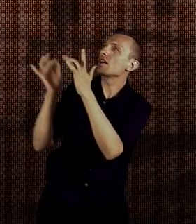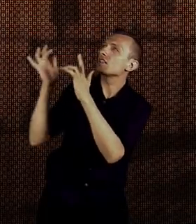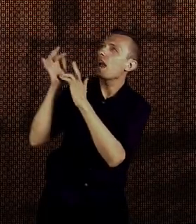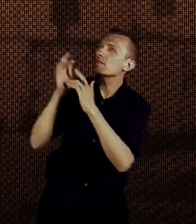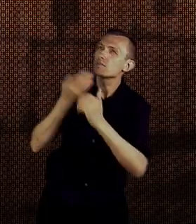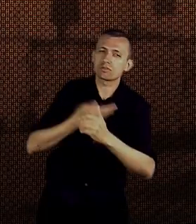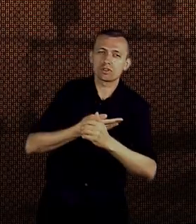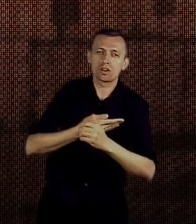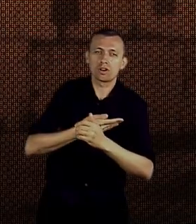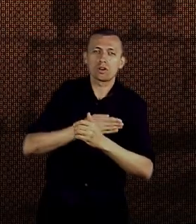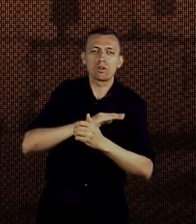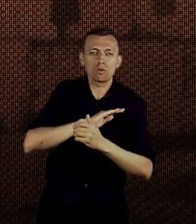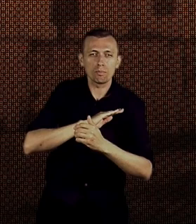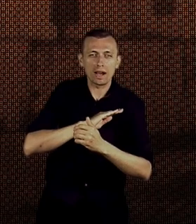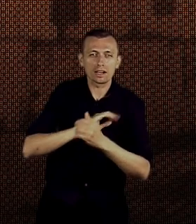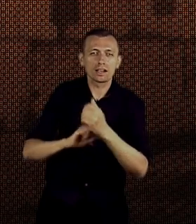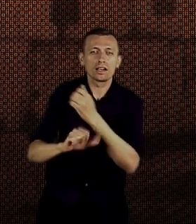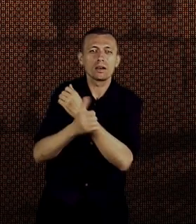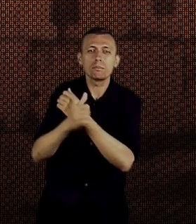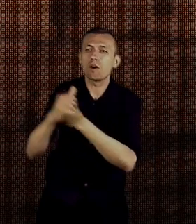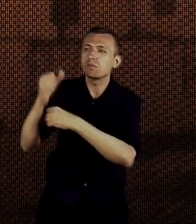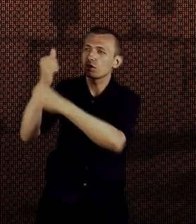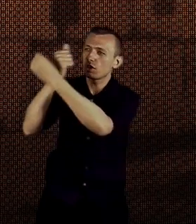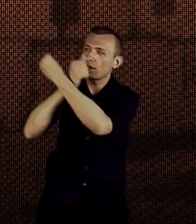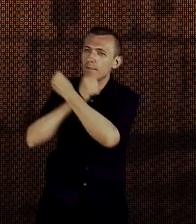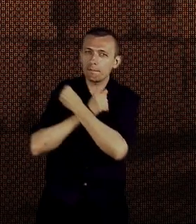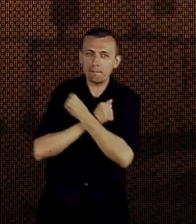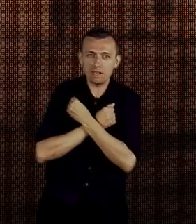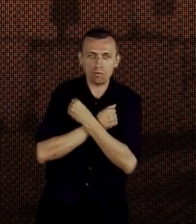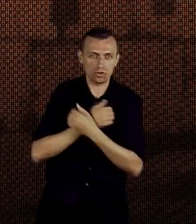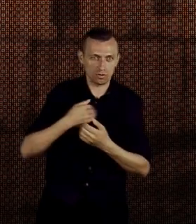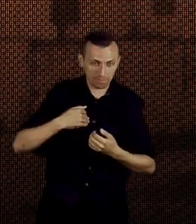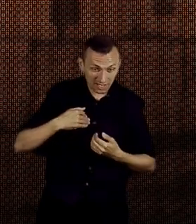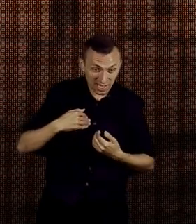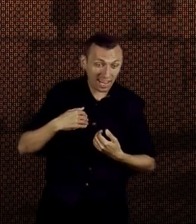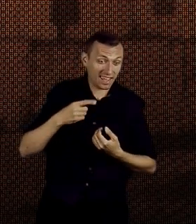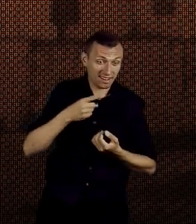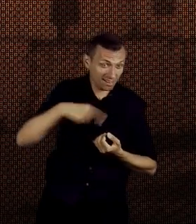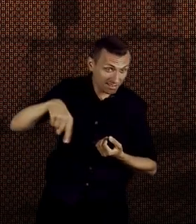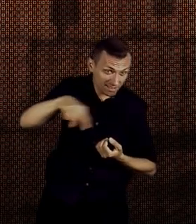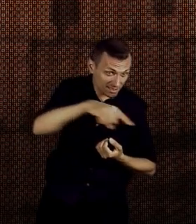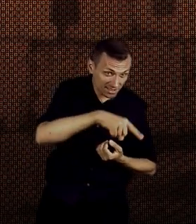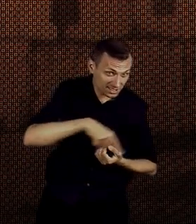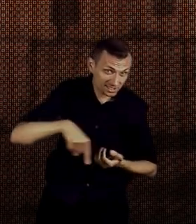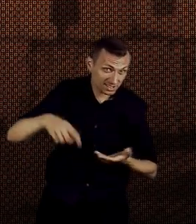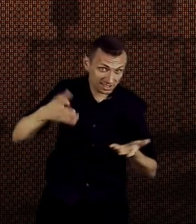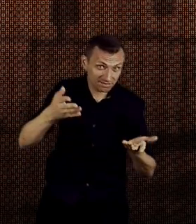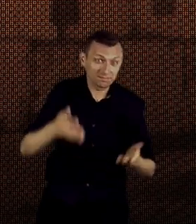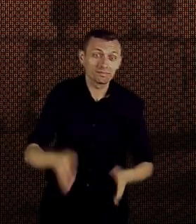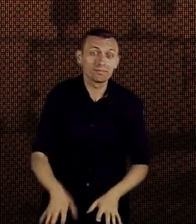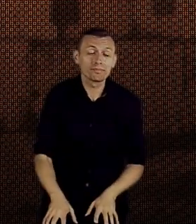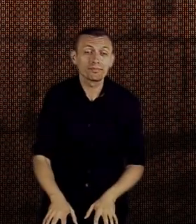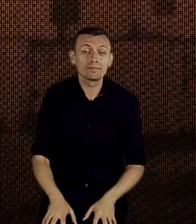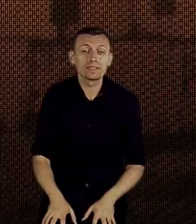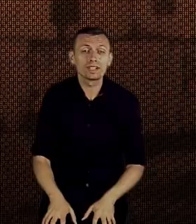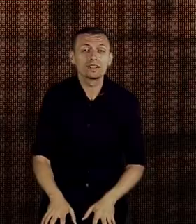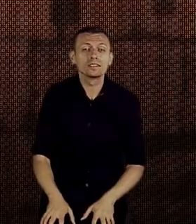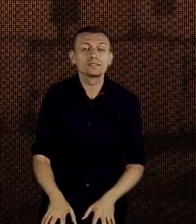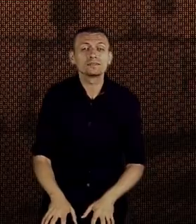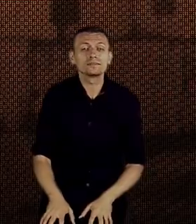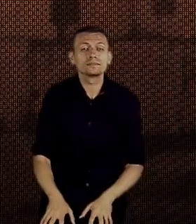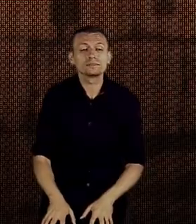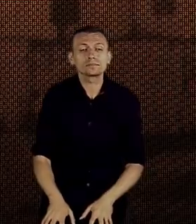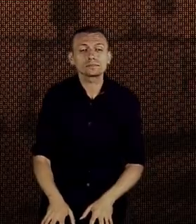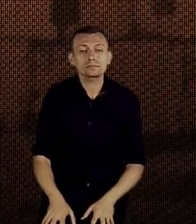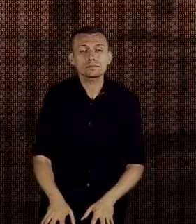zaś rzeczywiście poświęcił swego jedynego syna. Co więcej, Jezus zniósł